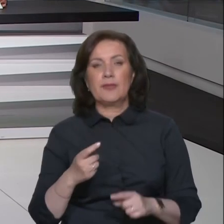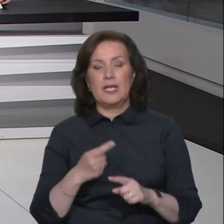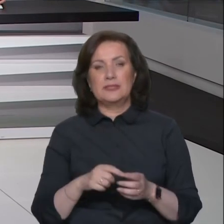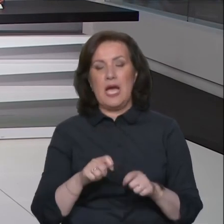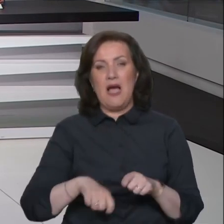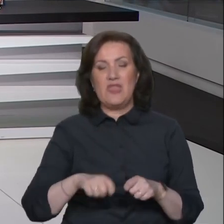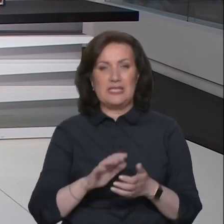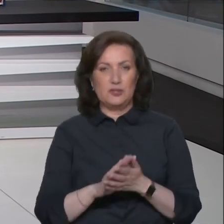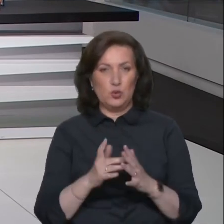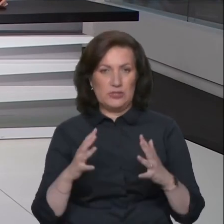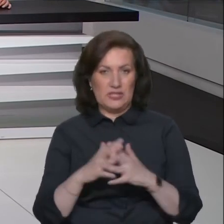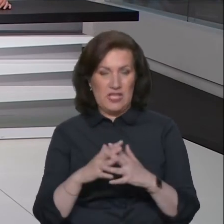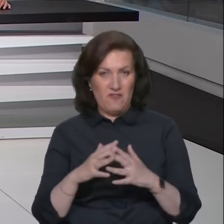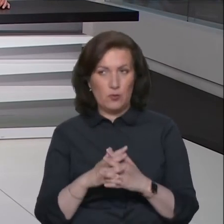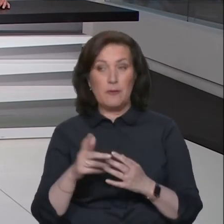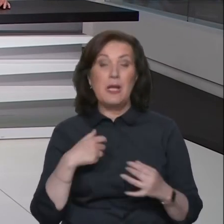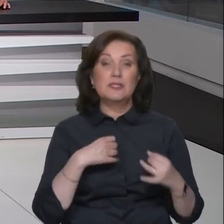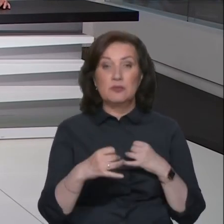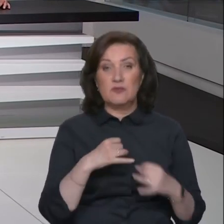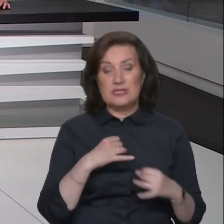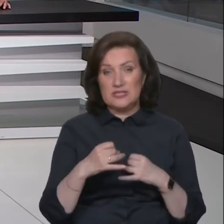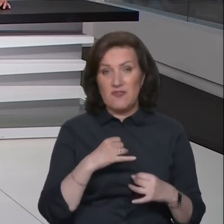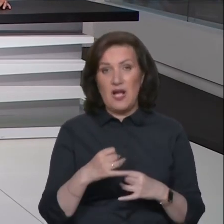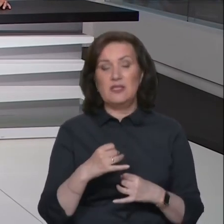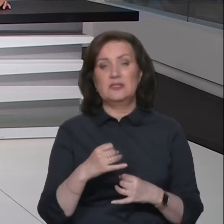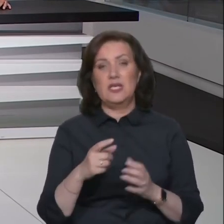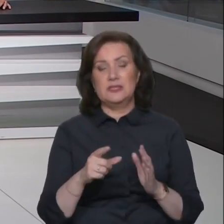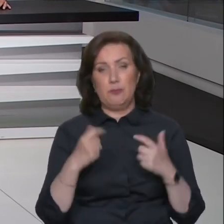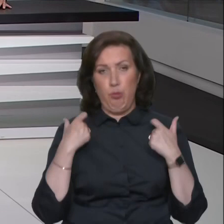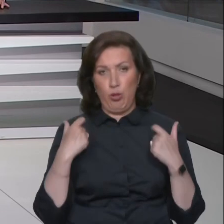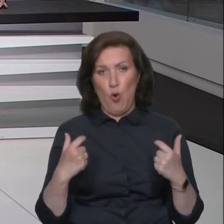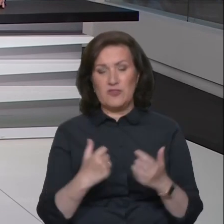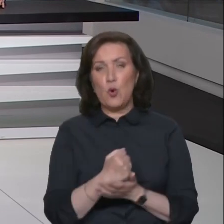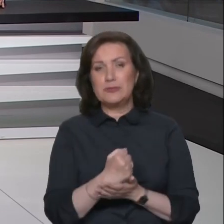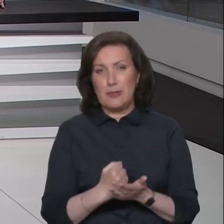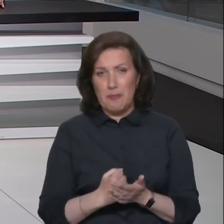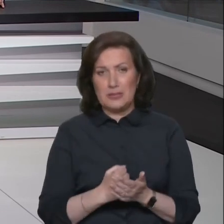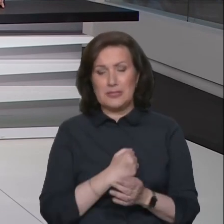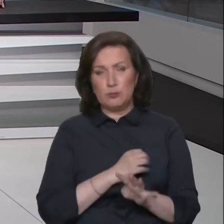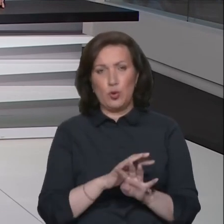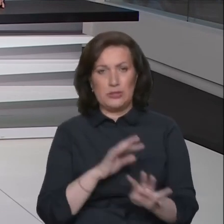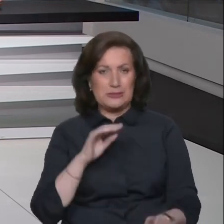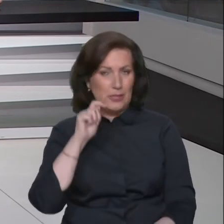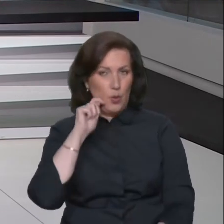фронті. В нашому ефірі ми спілкувалися з Сергієм Грабським, полковником запасу Збройних сил України.